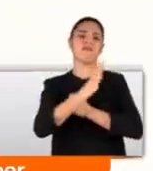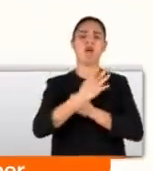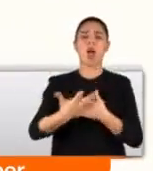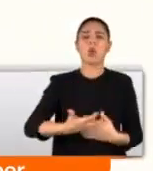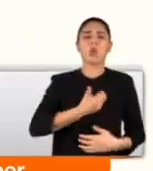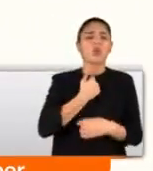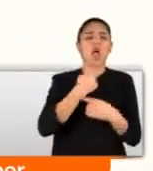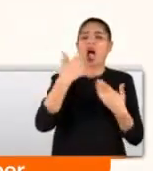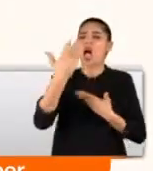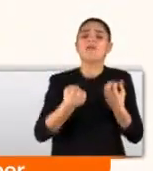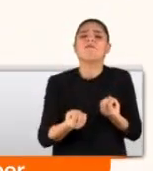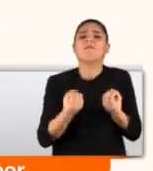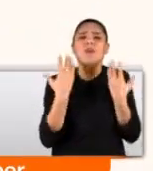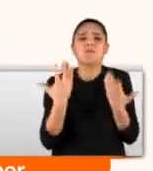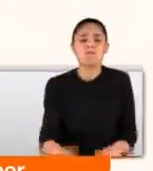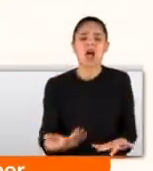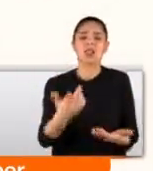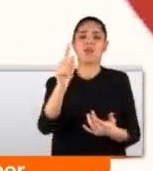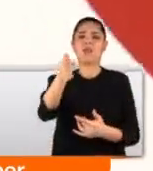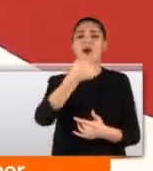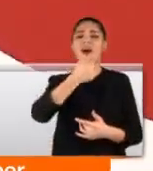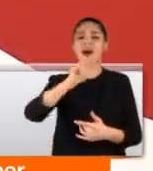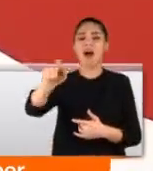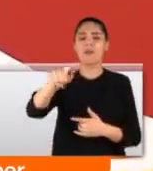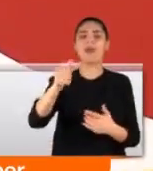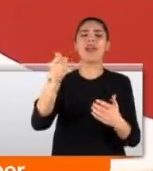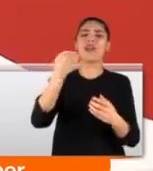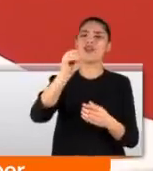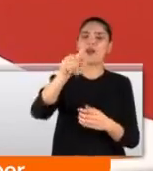Acısı tarifsizdi. Gücünü şehidin abilerinden aldı.